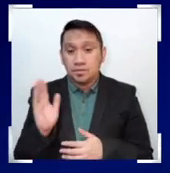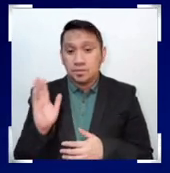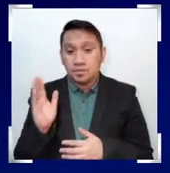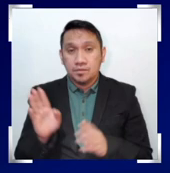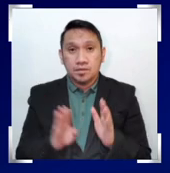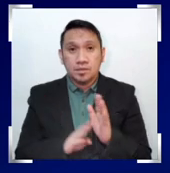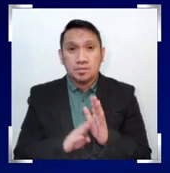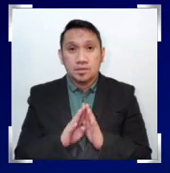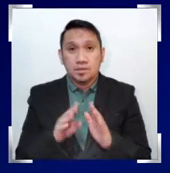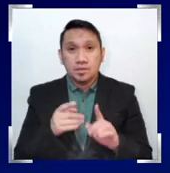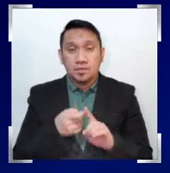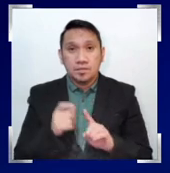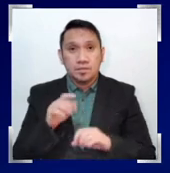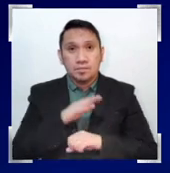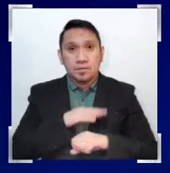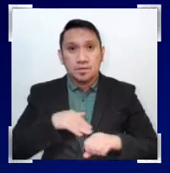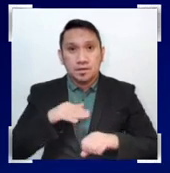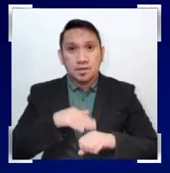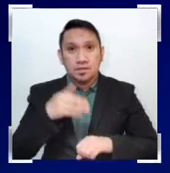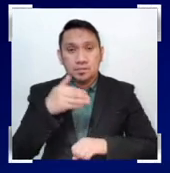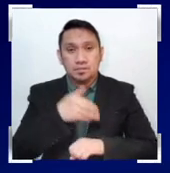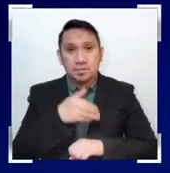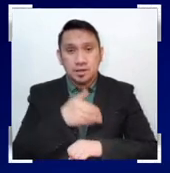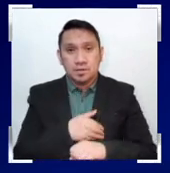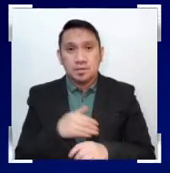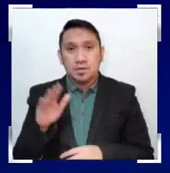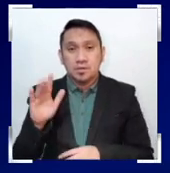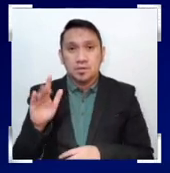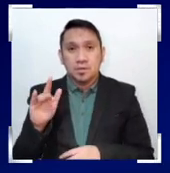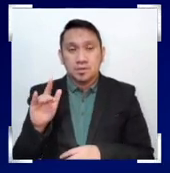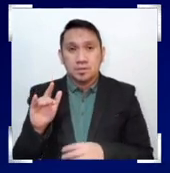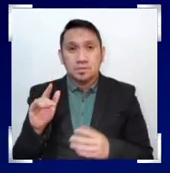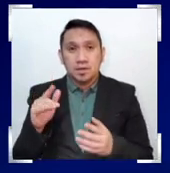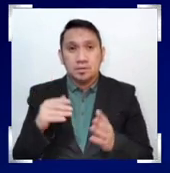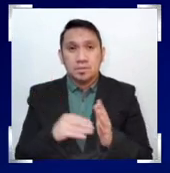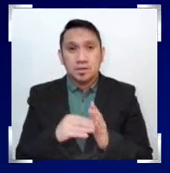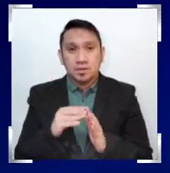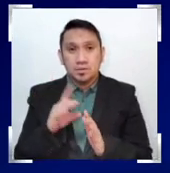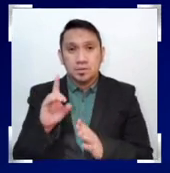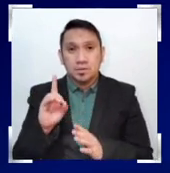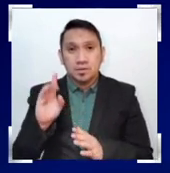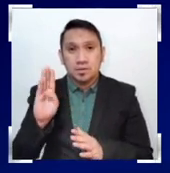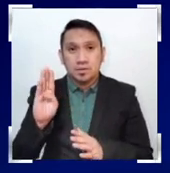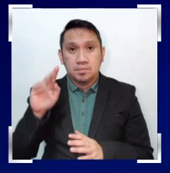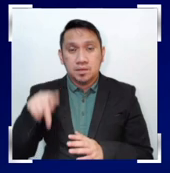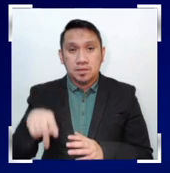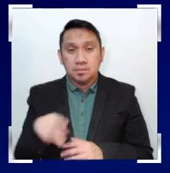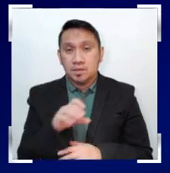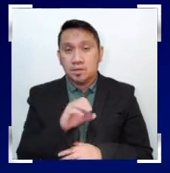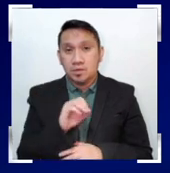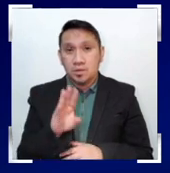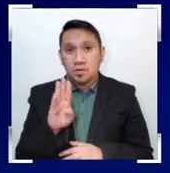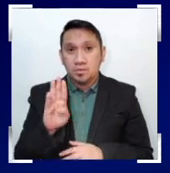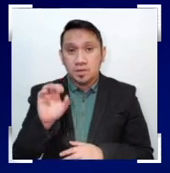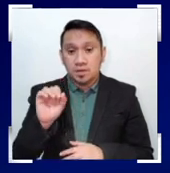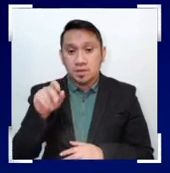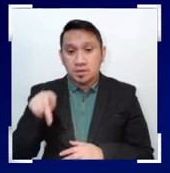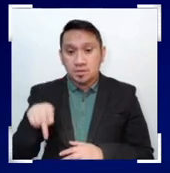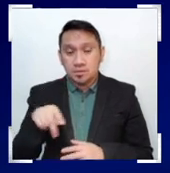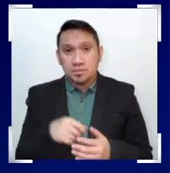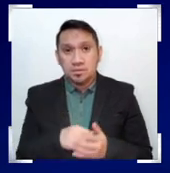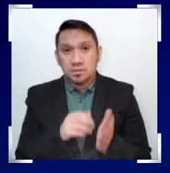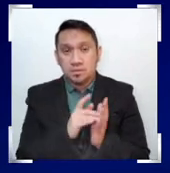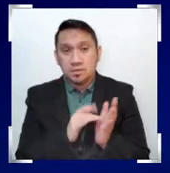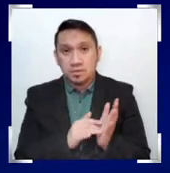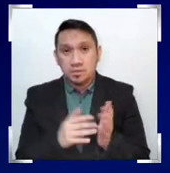Land Bank, 25 billion pesos galing sa DBP, at profits o kita ng Bangko Sentral na kinocompute pa lang